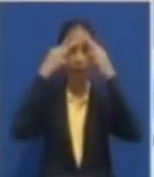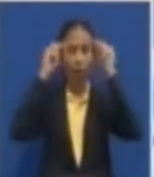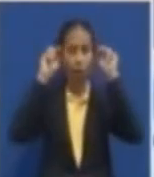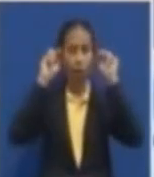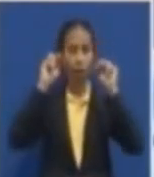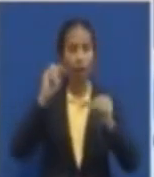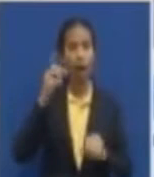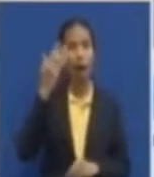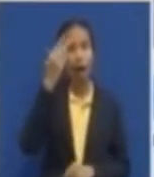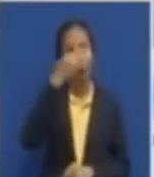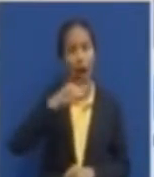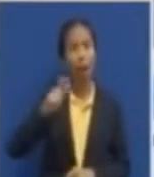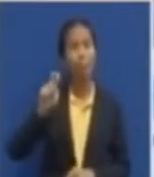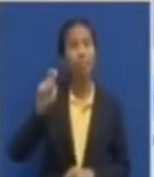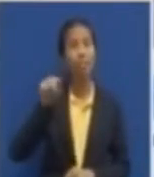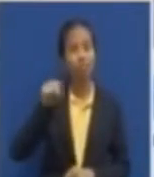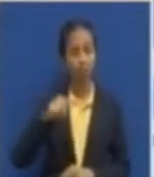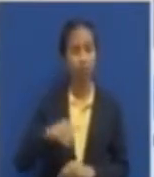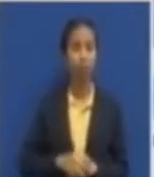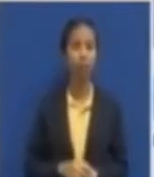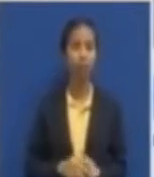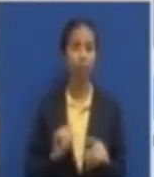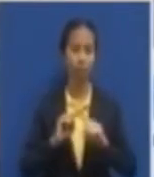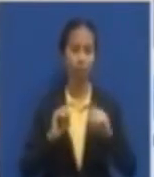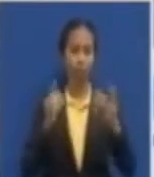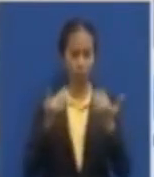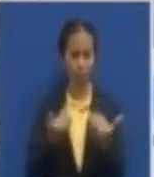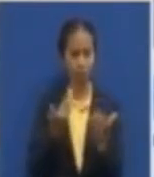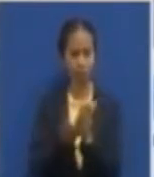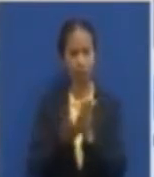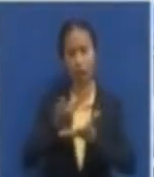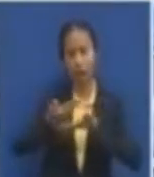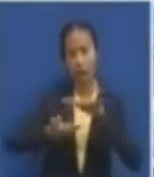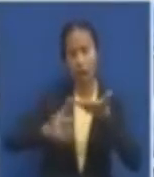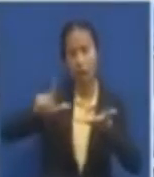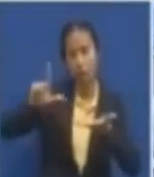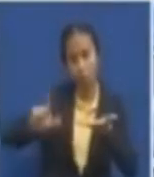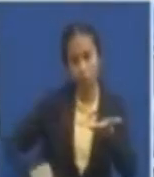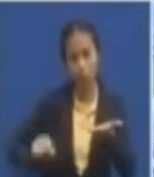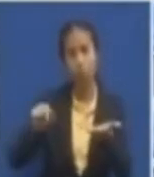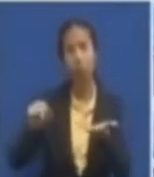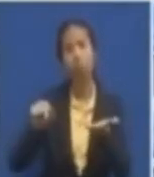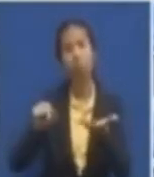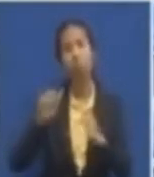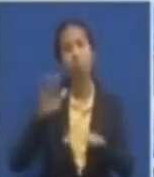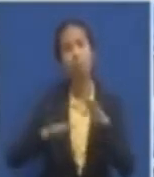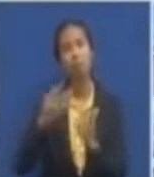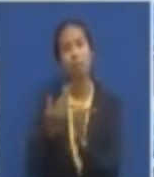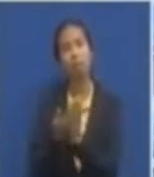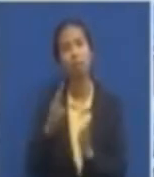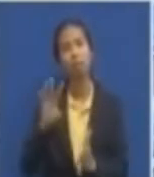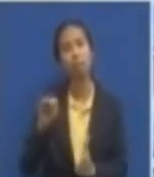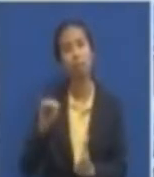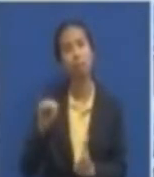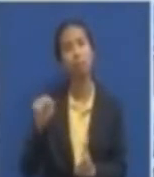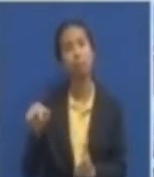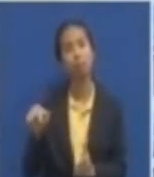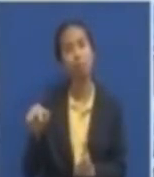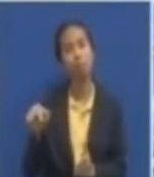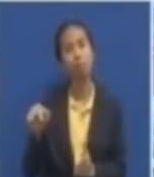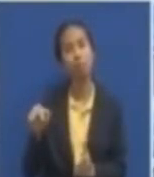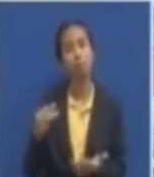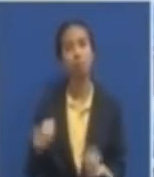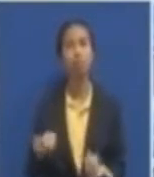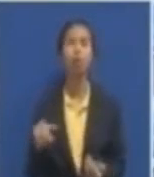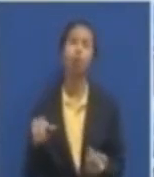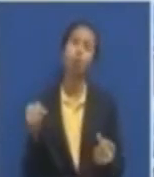ว่าปัจจุบันนี่ราคาจะตกมาอยู่ที่ประมาณยางแผ่นอยู่ที่ประมาณ40บาทซึ่งเกษตรกรอยู่ไม่